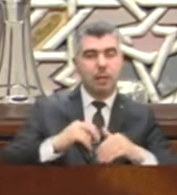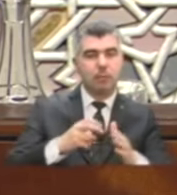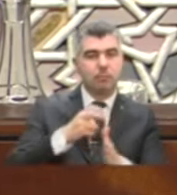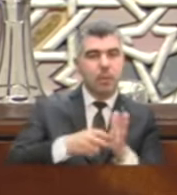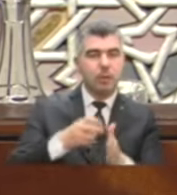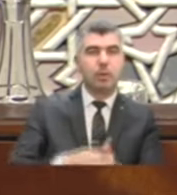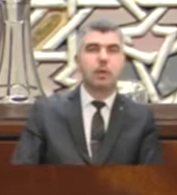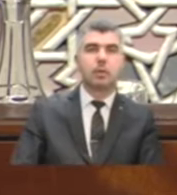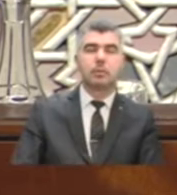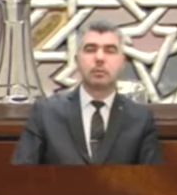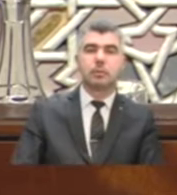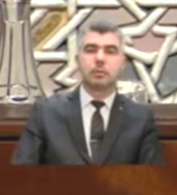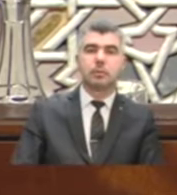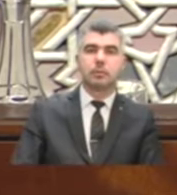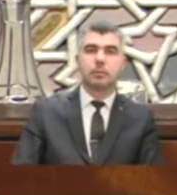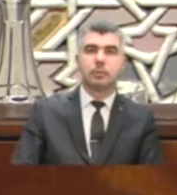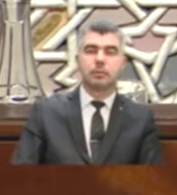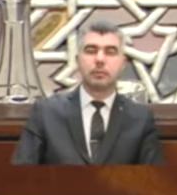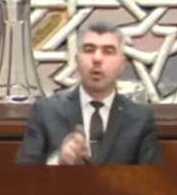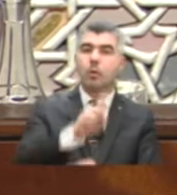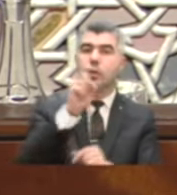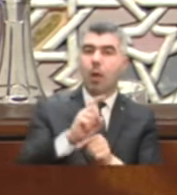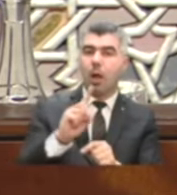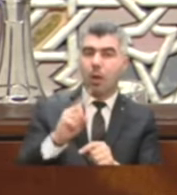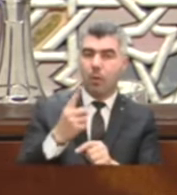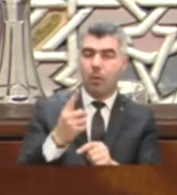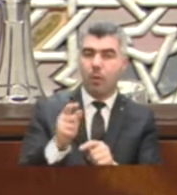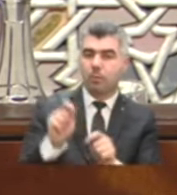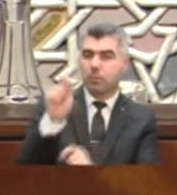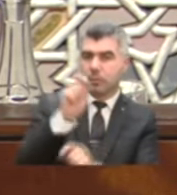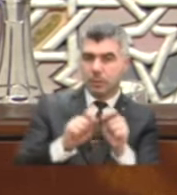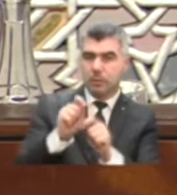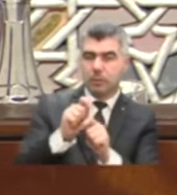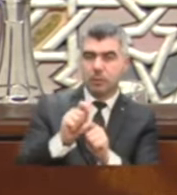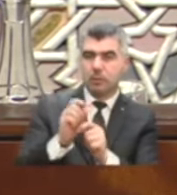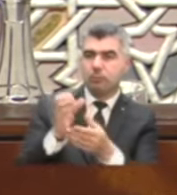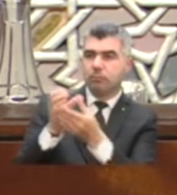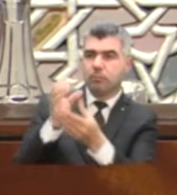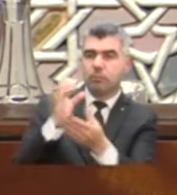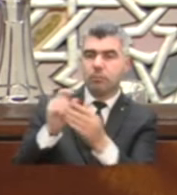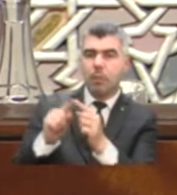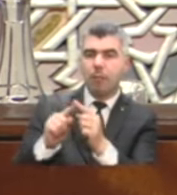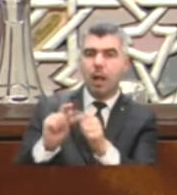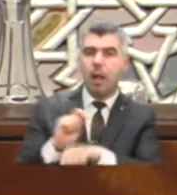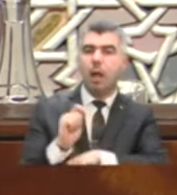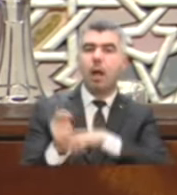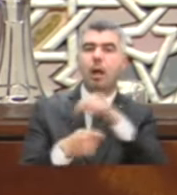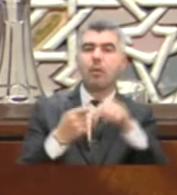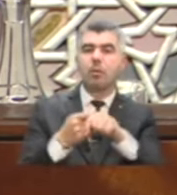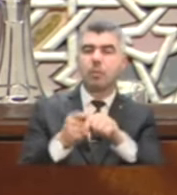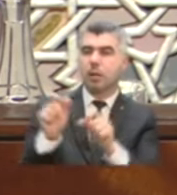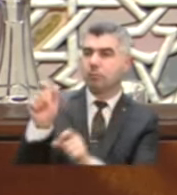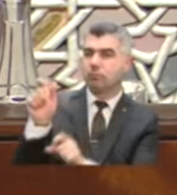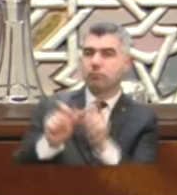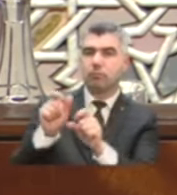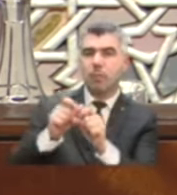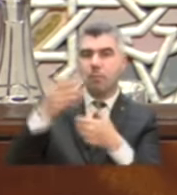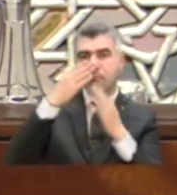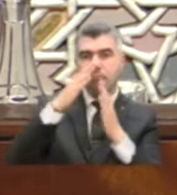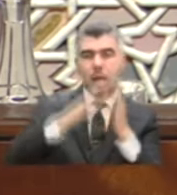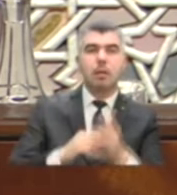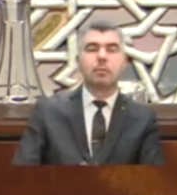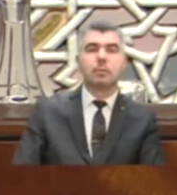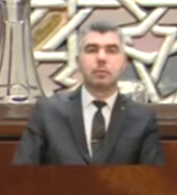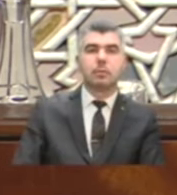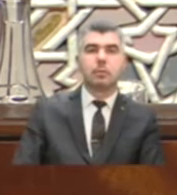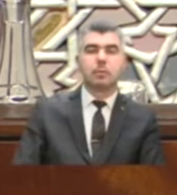الوزير. السؤال الاول عن تأهيل النقل المزدوج بالعالم القروي للسيدات والساده النواب المحترمين